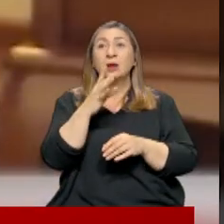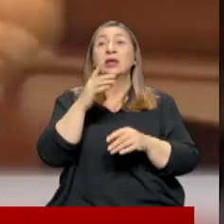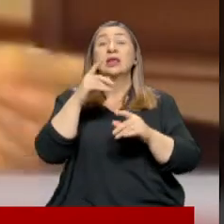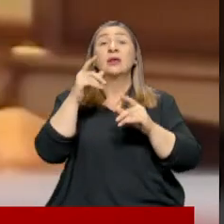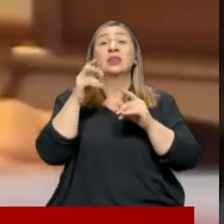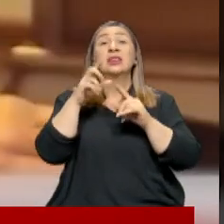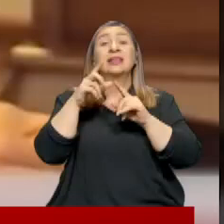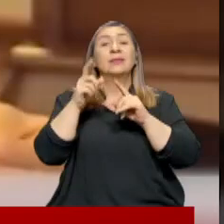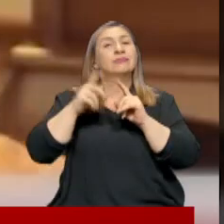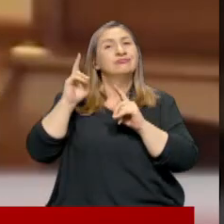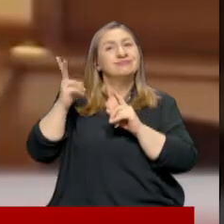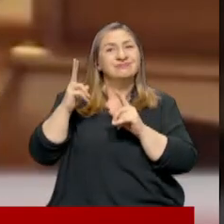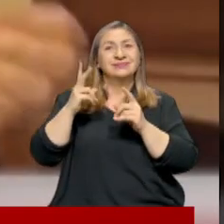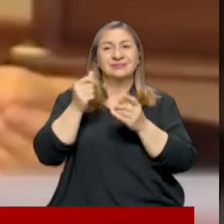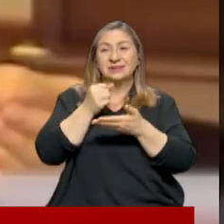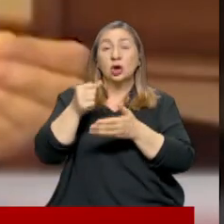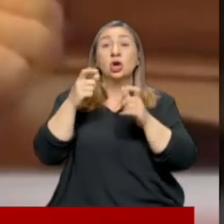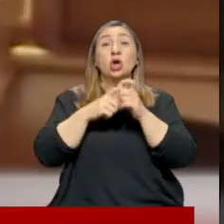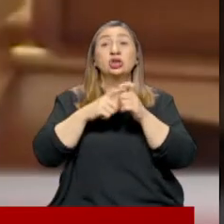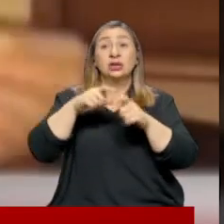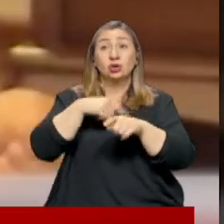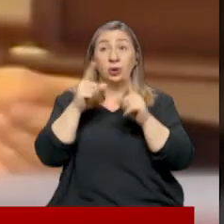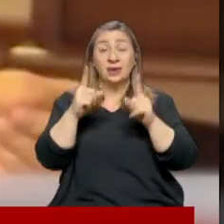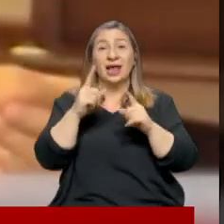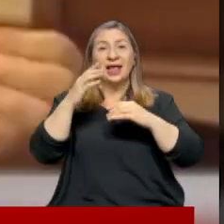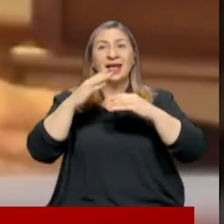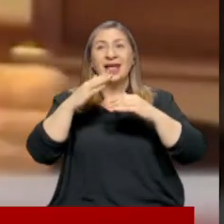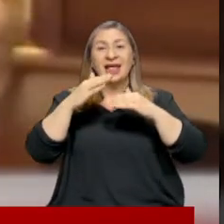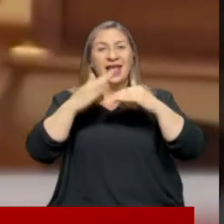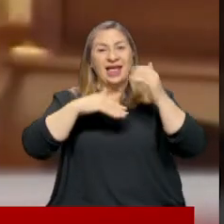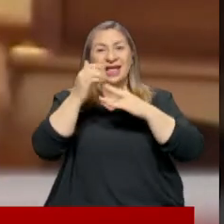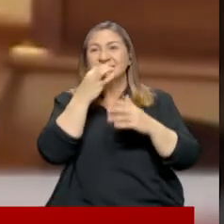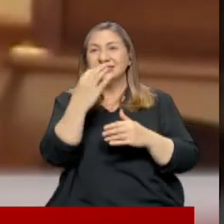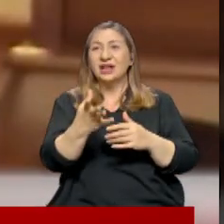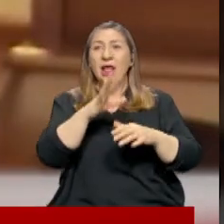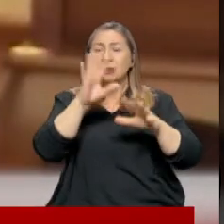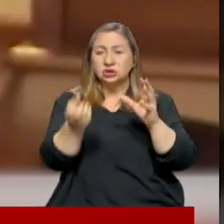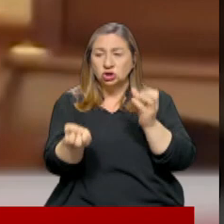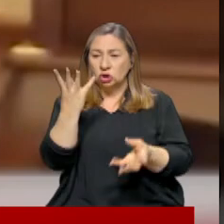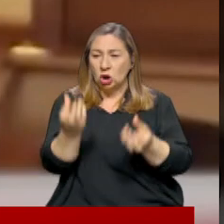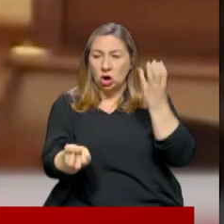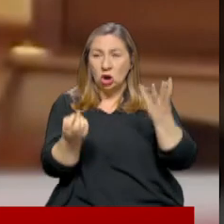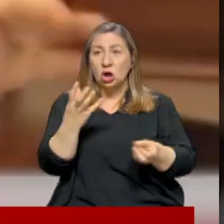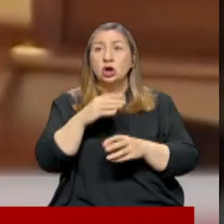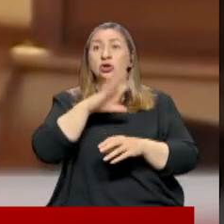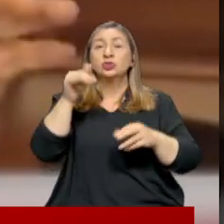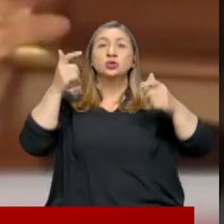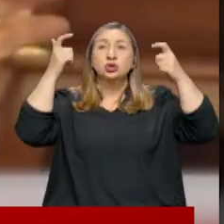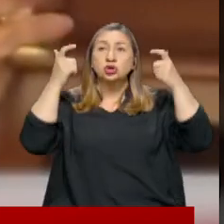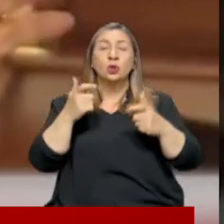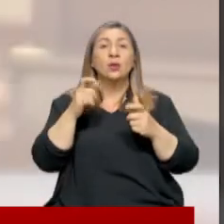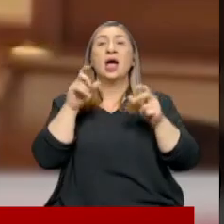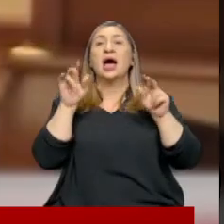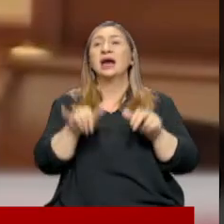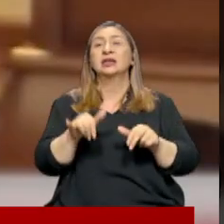finans sağladığı iddia edilen ve Gökçek dönemindeki imar artışlarının hepsini ortaya çıkarıyoruz ve tüm sorumlular